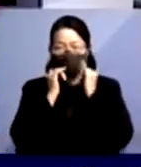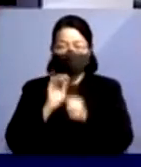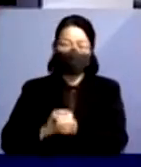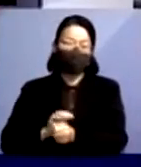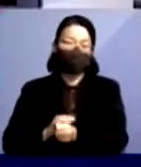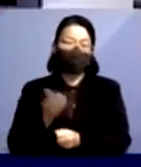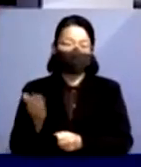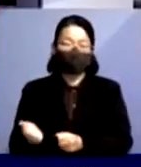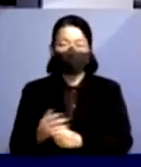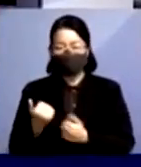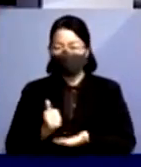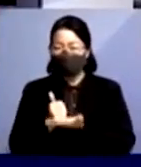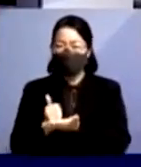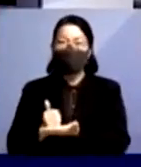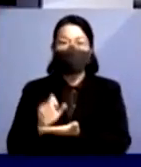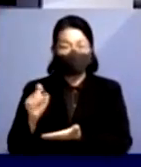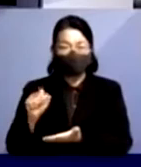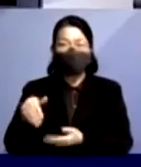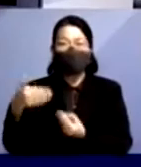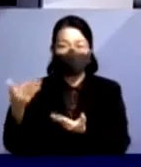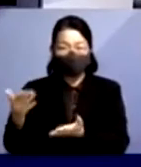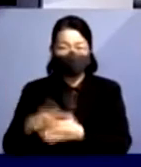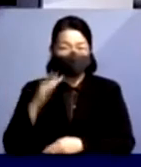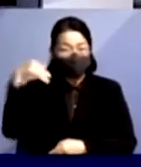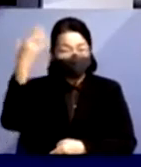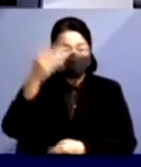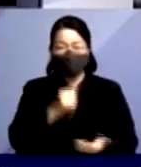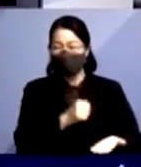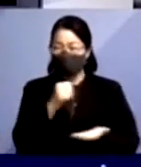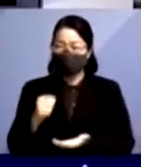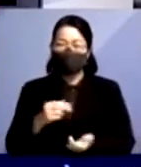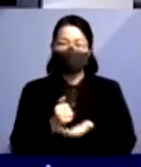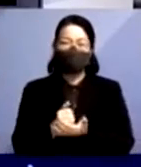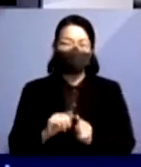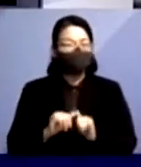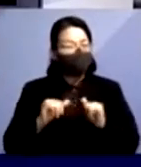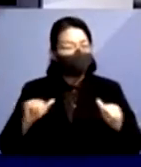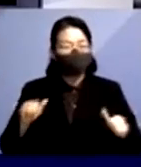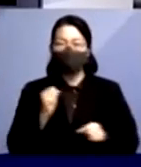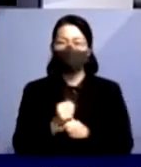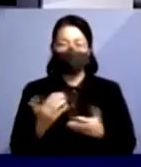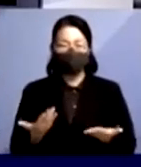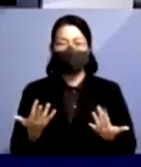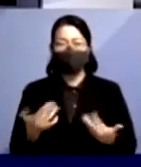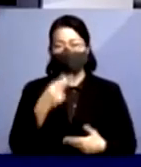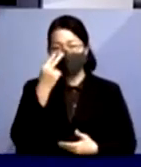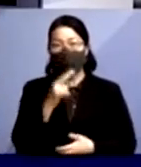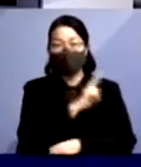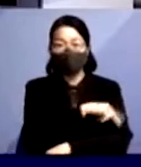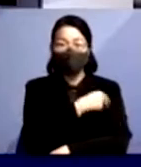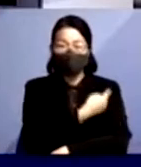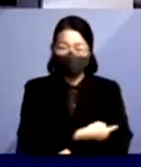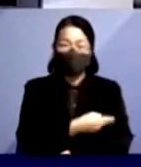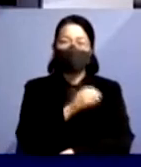ลือในเบื้องต้นก่อนนะครับแล้วก็ถ้าหากพี่น้องประชาชนที่มีจิตศรัทธารวมถึงเพื่อนบ้านเนี่ยสำคัญเลยนะฮะที่อยู่ใกล้ๆบ้านของคุณแม่ท่